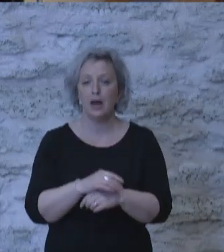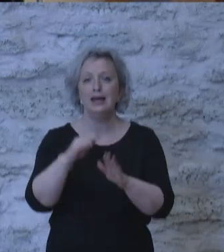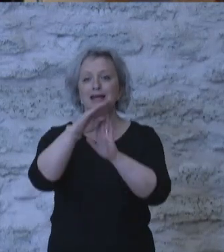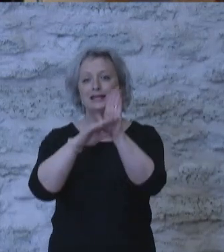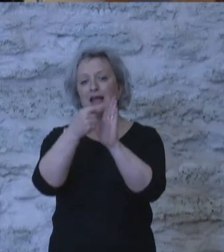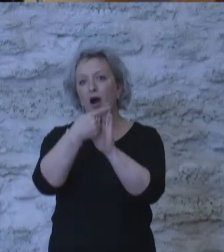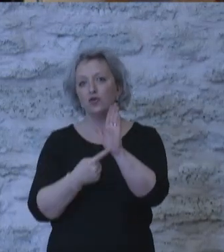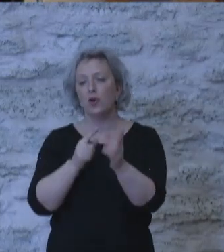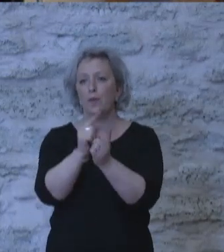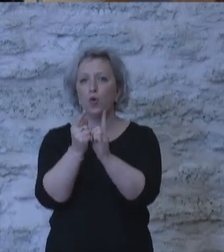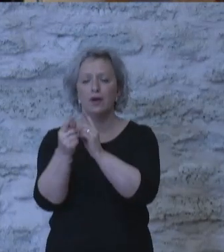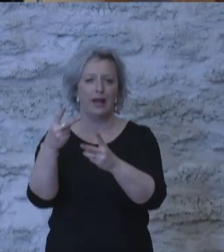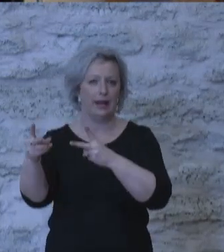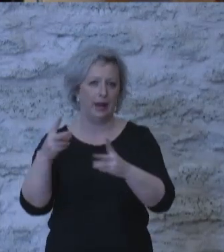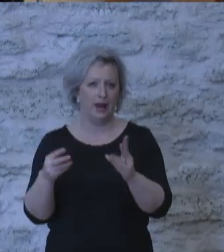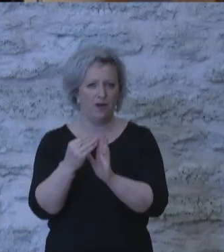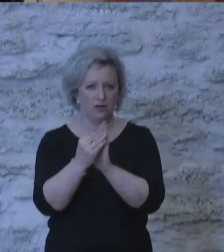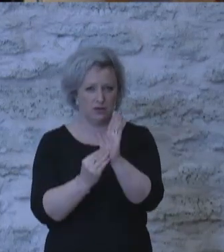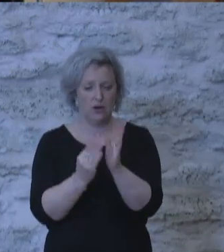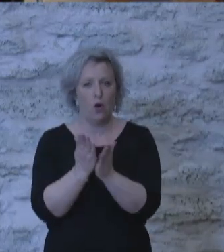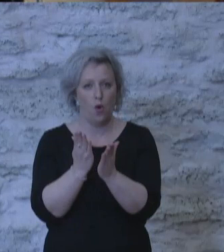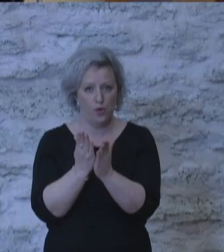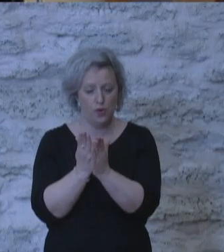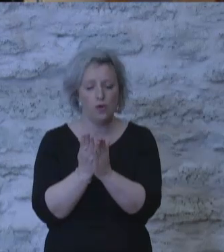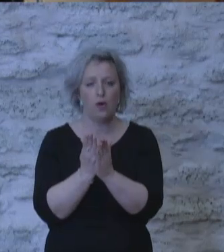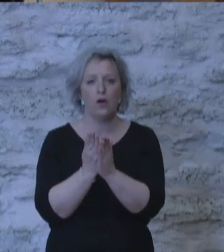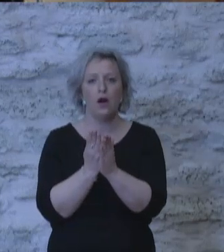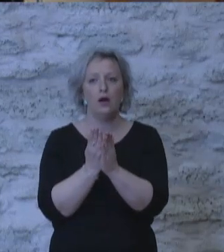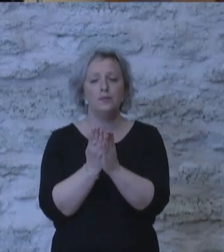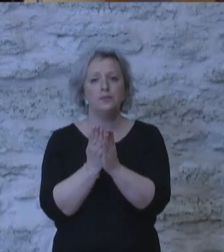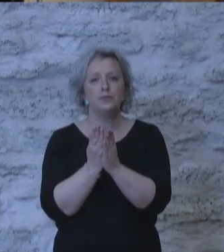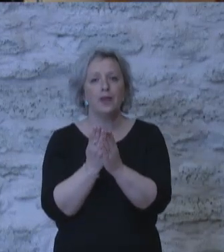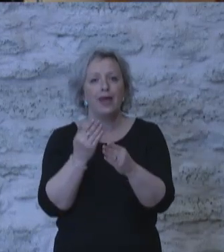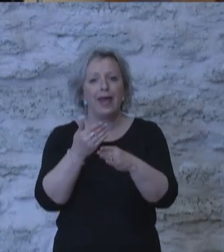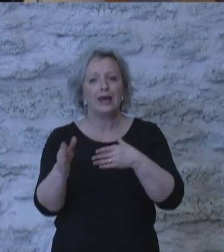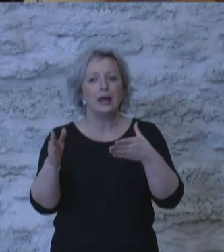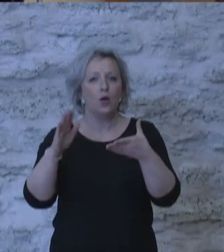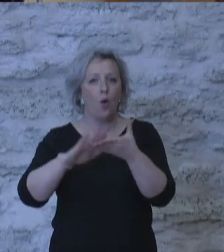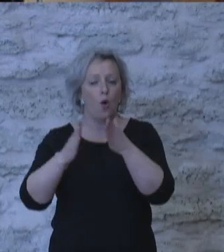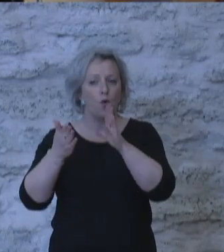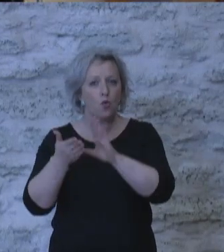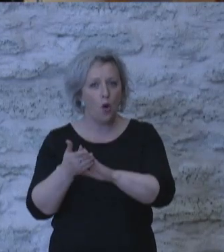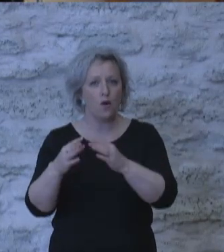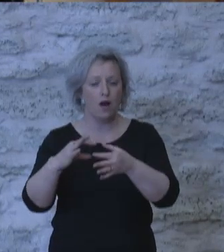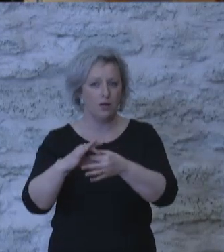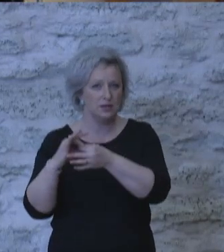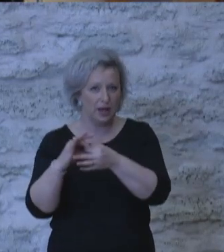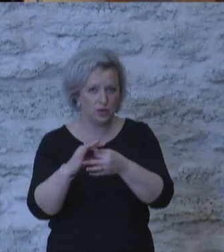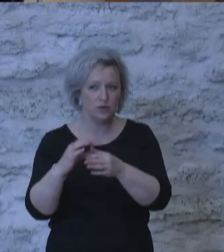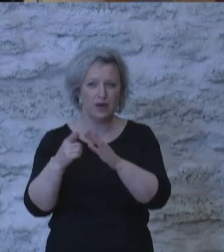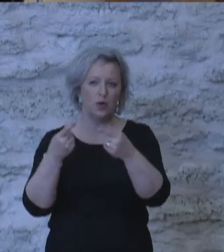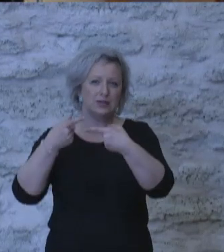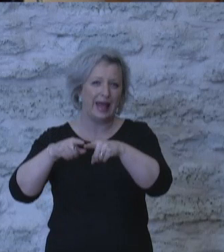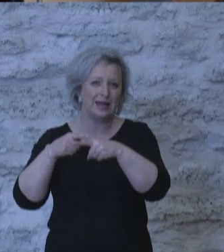muudatused, mis puudutavad siis eri olukord tehnilisemalt